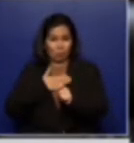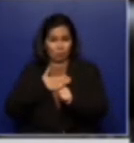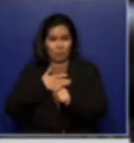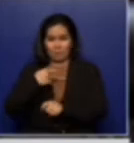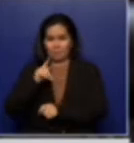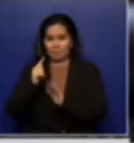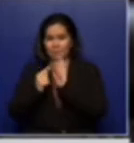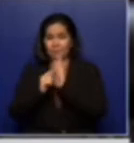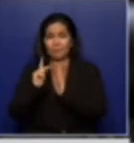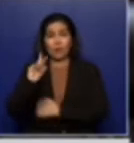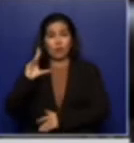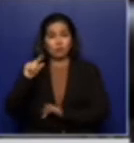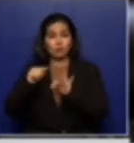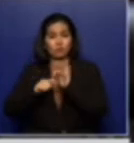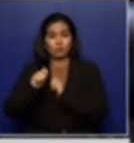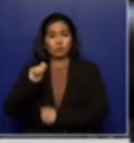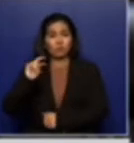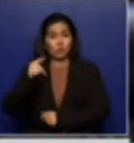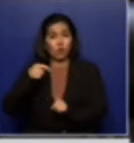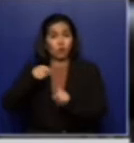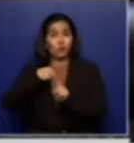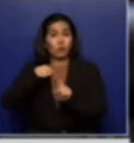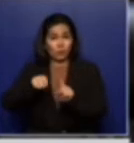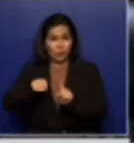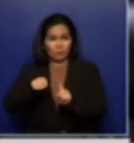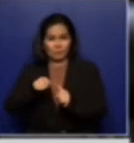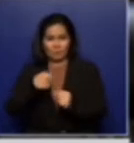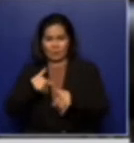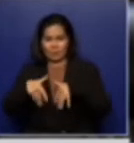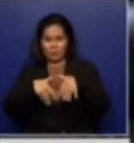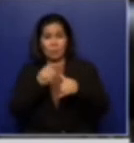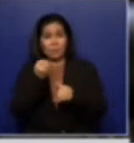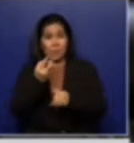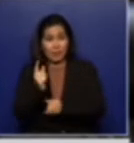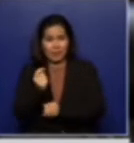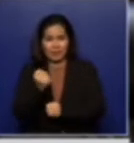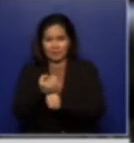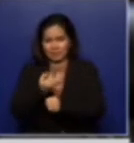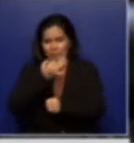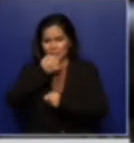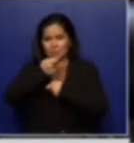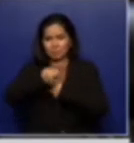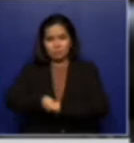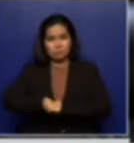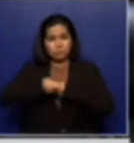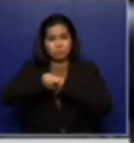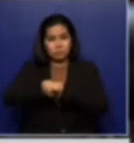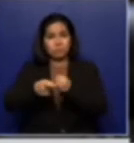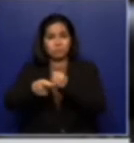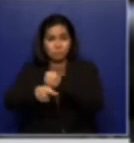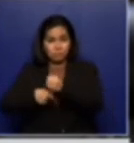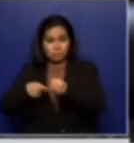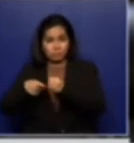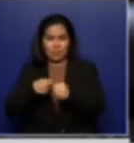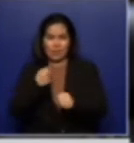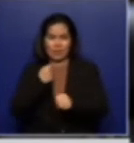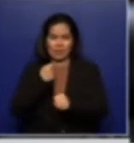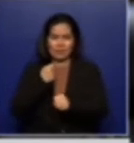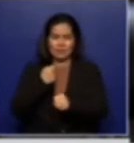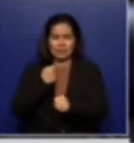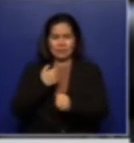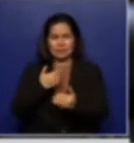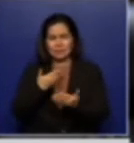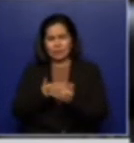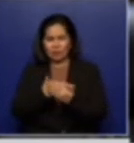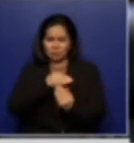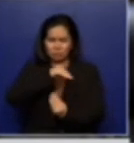พี่น้องชาวอำเภอปักช่องนั้นส่วนใหญ่มีอาชีพเกษตรกรหาอยู่หากินมันลำบากเหลือเ